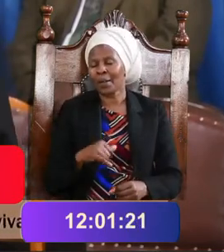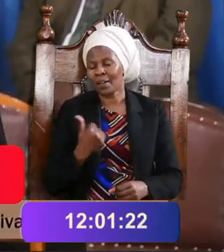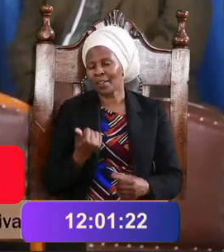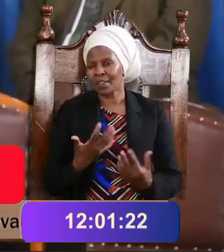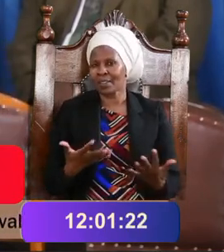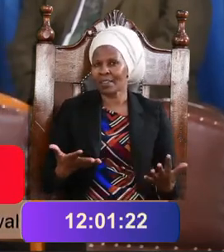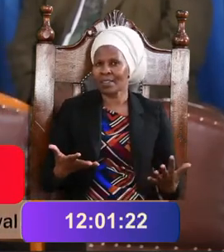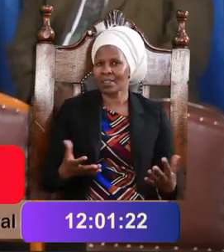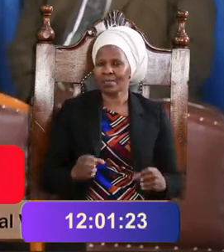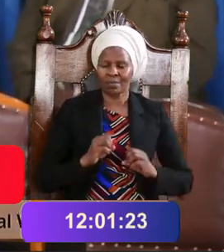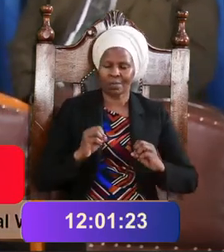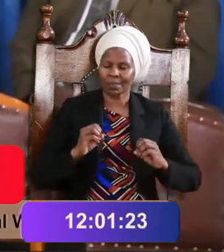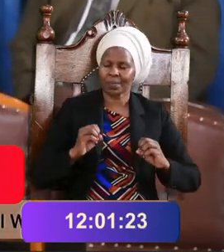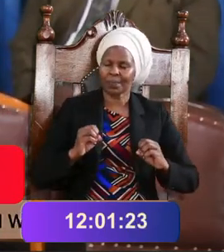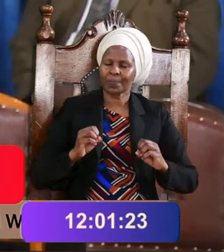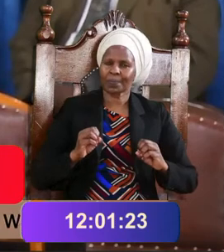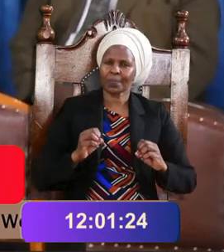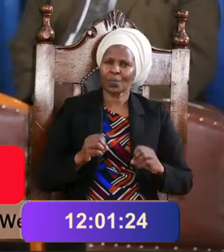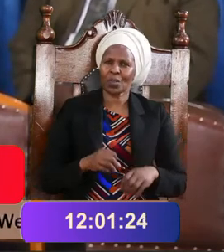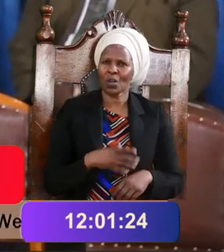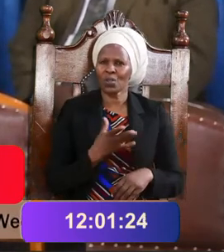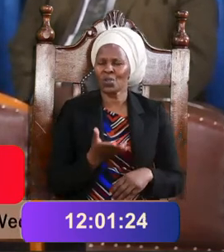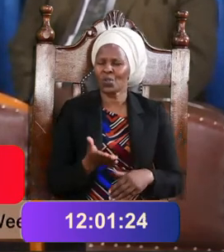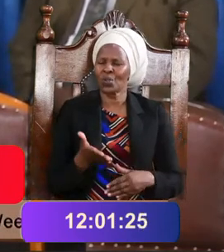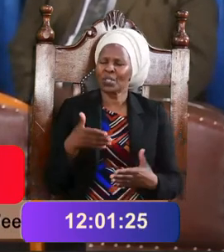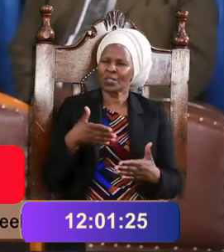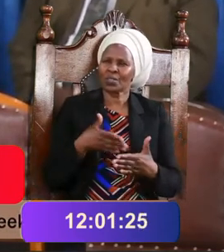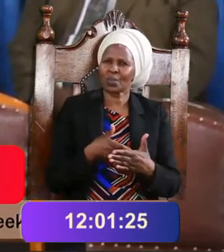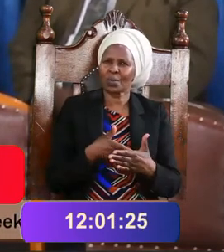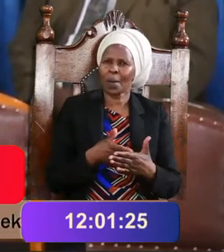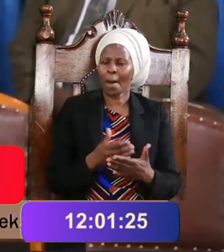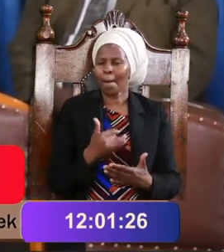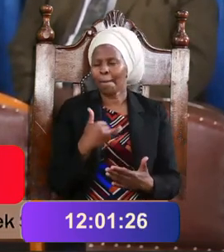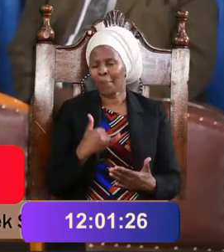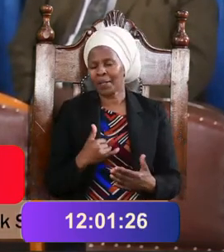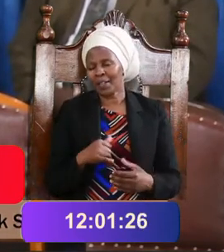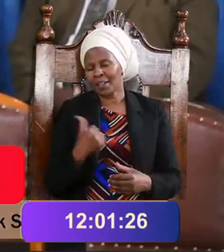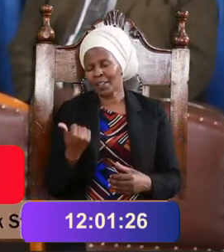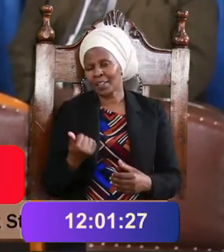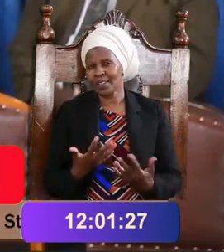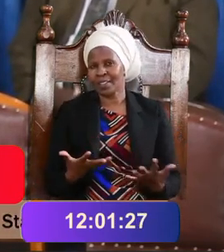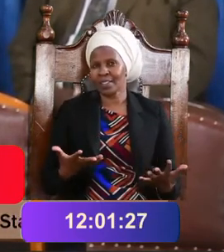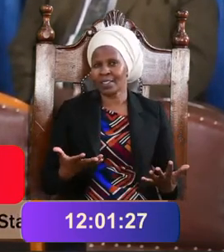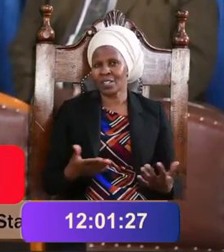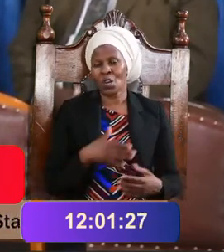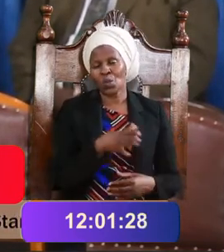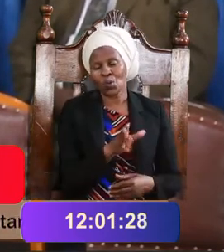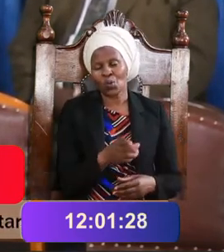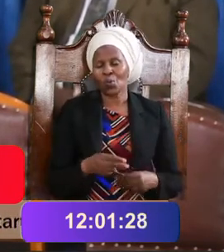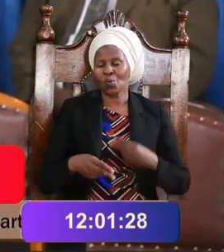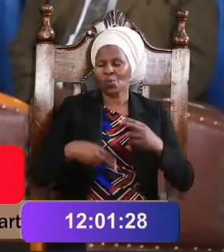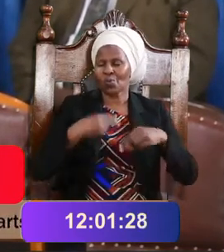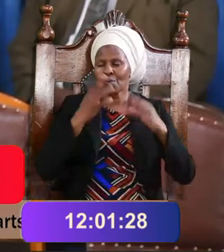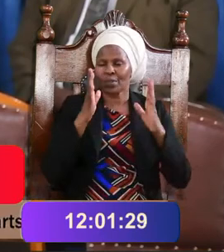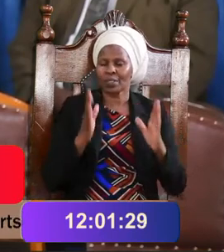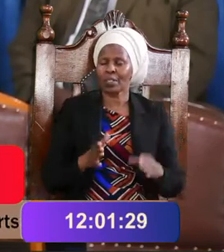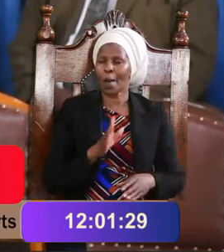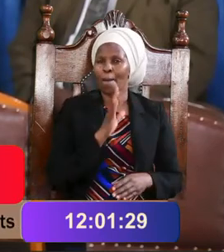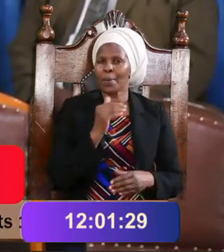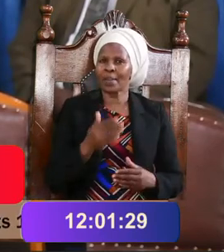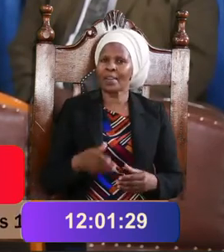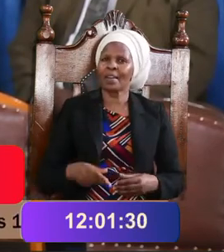Usikubali kunyamazishwa na majaribu. Wacha hozana yako iwe juu. Hata